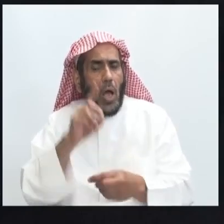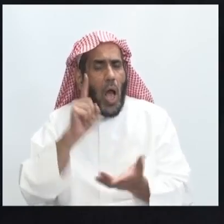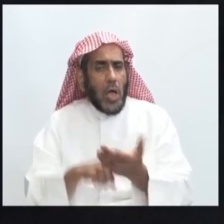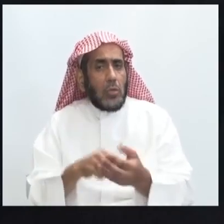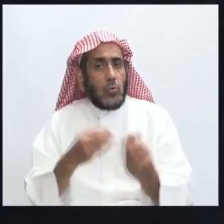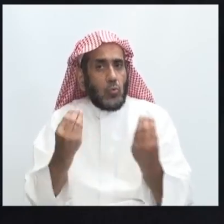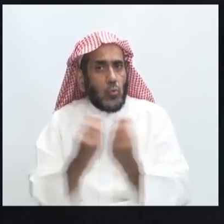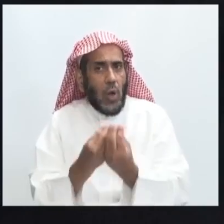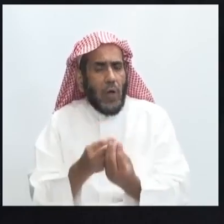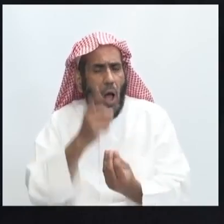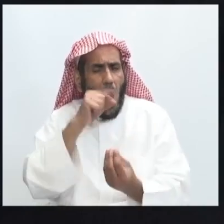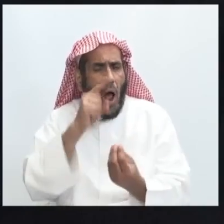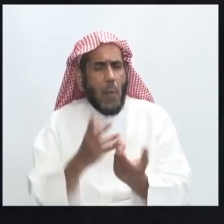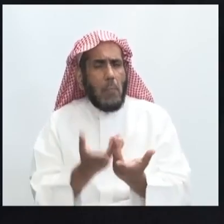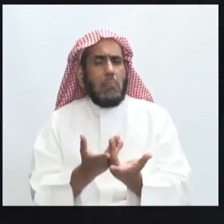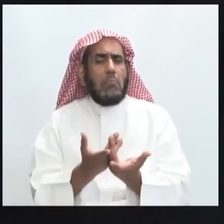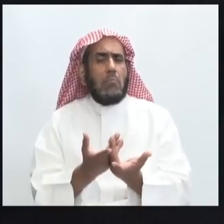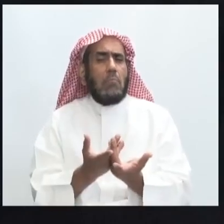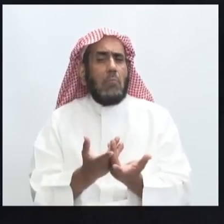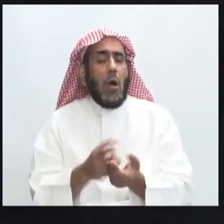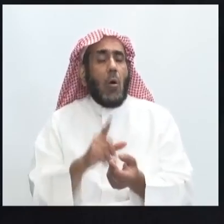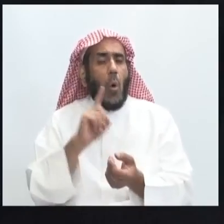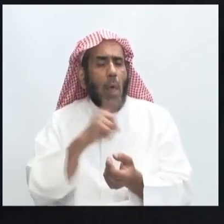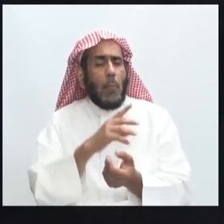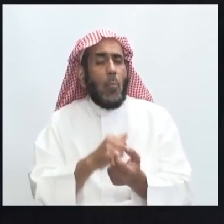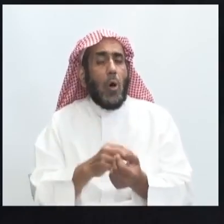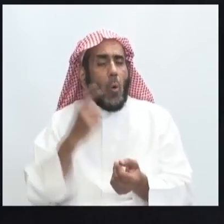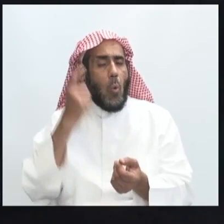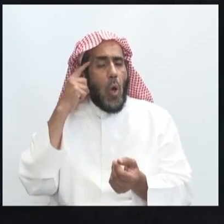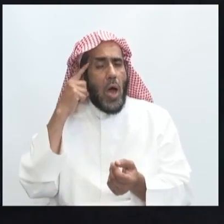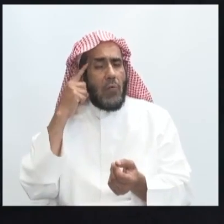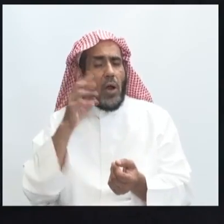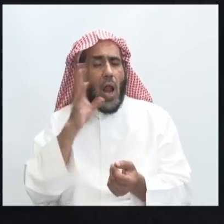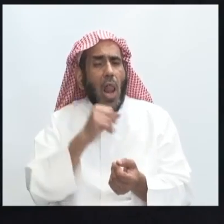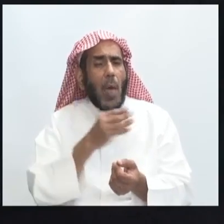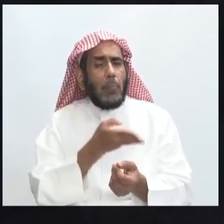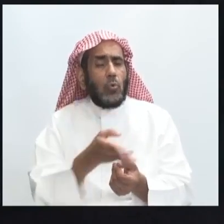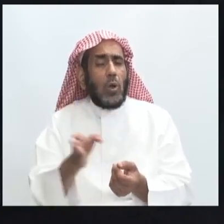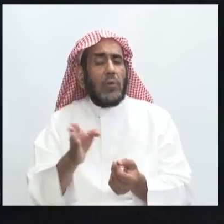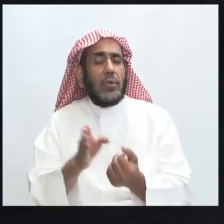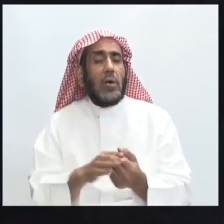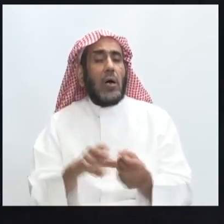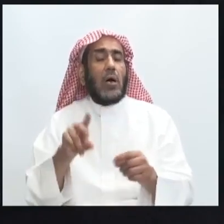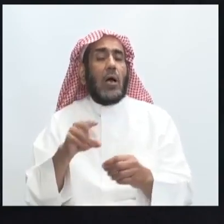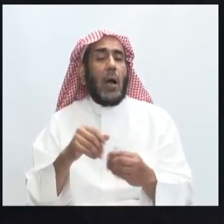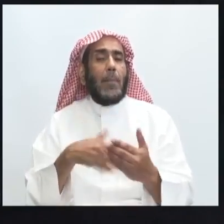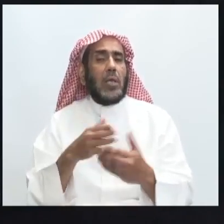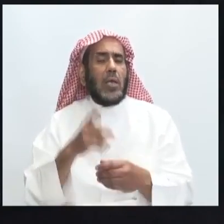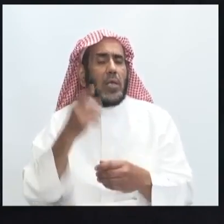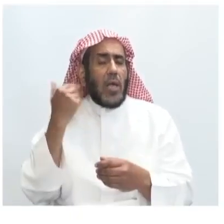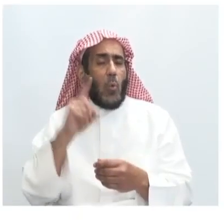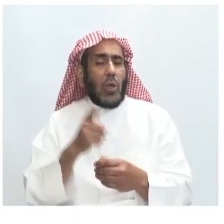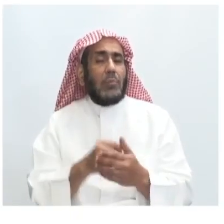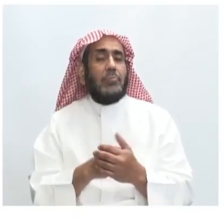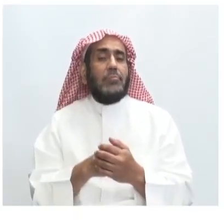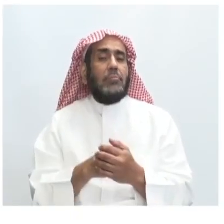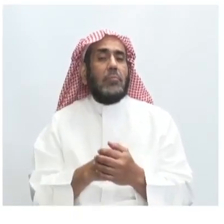الم اطلب منك ان ترافقه وهذا ايضا هو يعرف انك لم ترافق اخاك بعد ان طلب منك